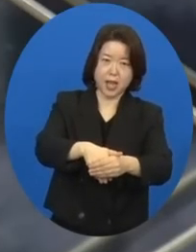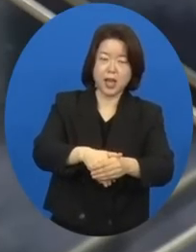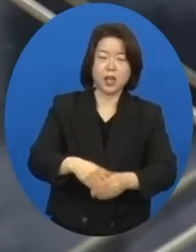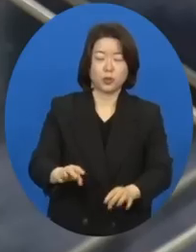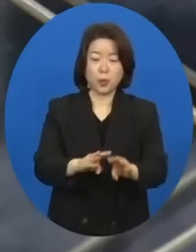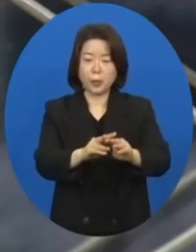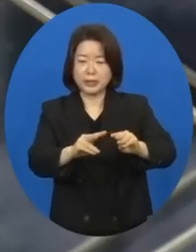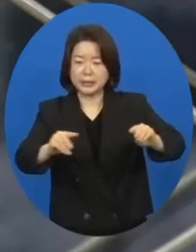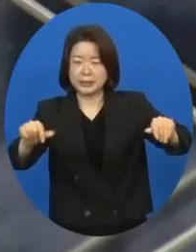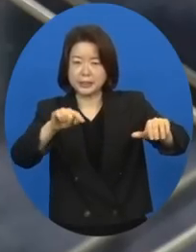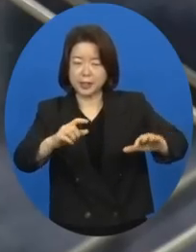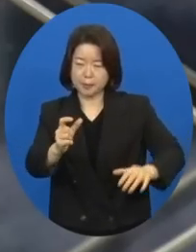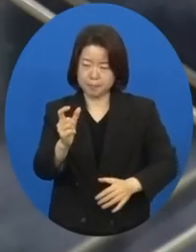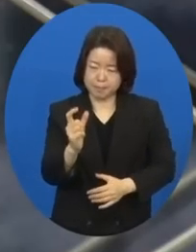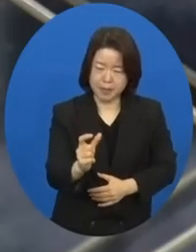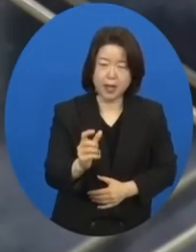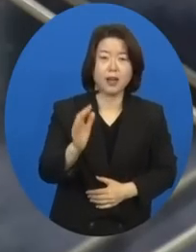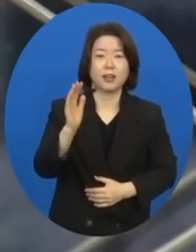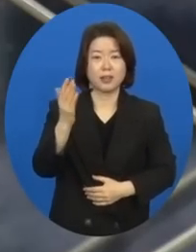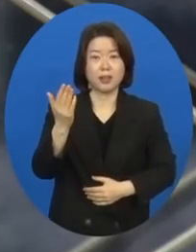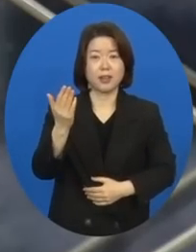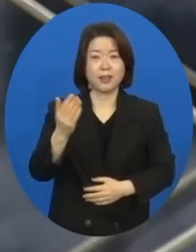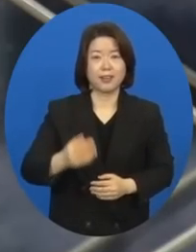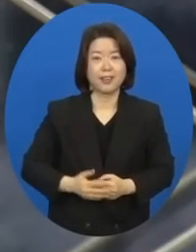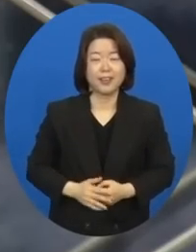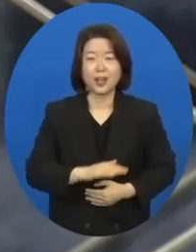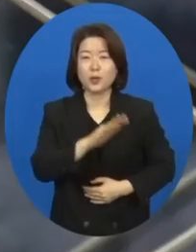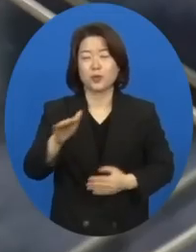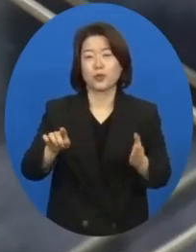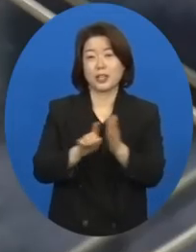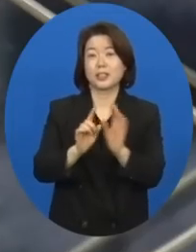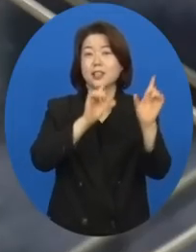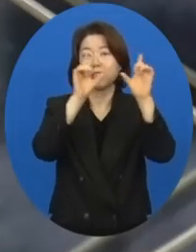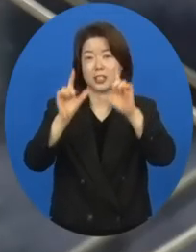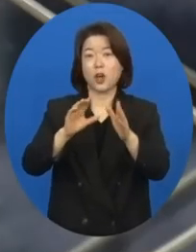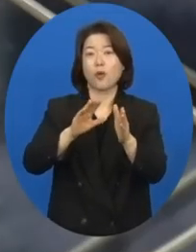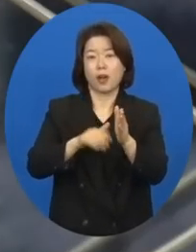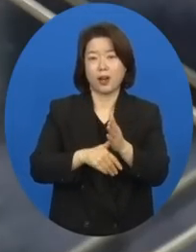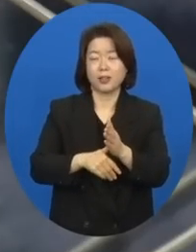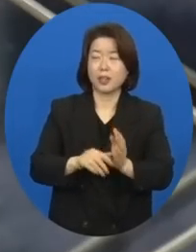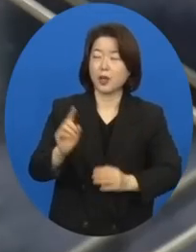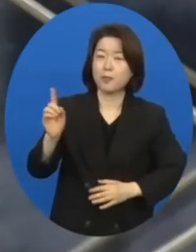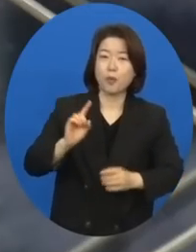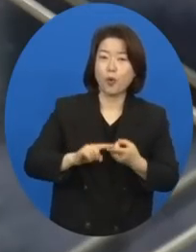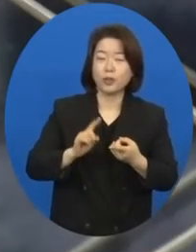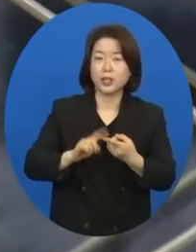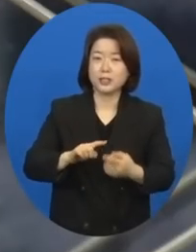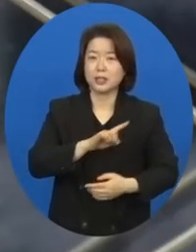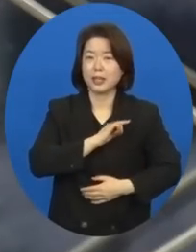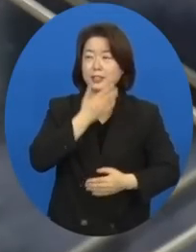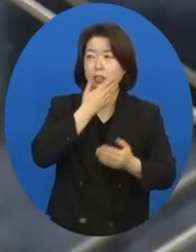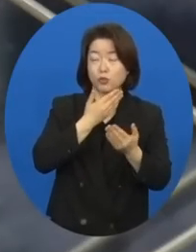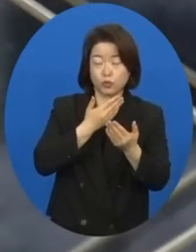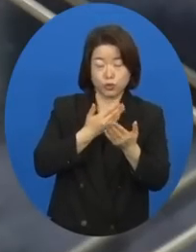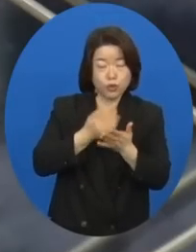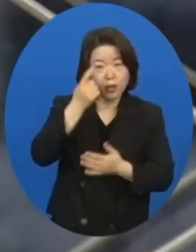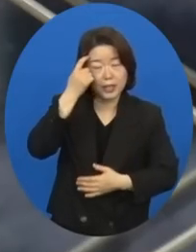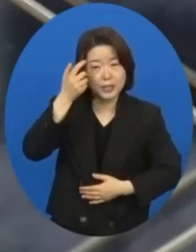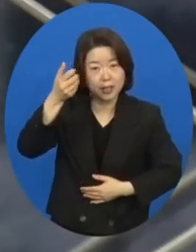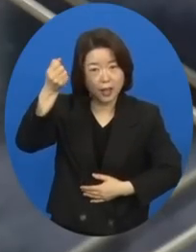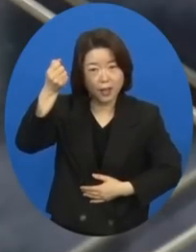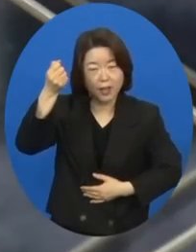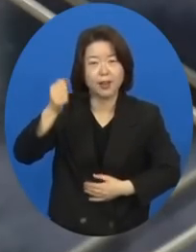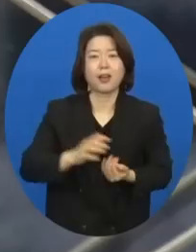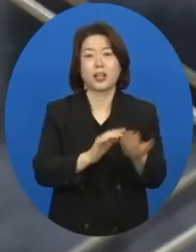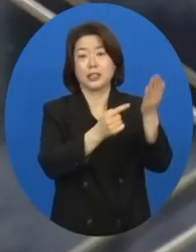터가 굳어져서. 여러분, 우리가 신앙생활할 때 무엇을 가장 중요하게 여기죠?